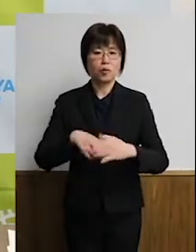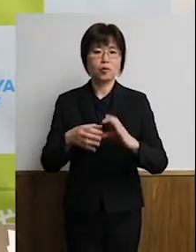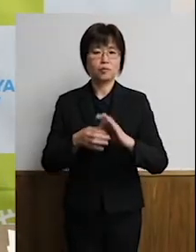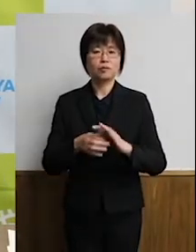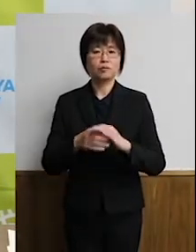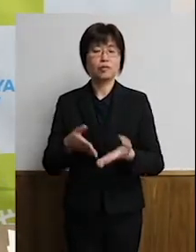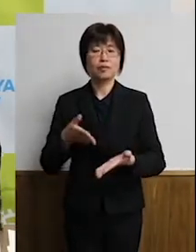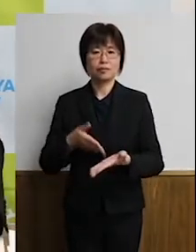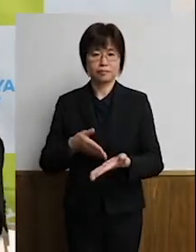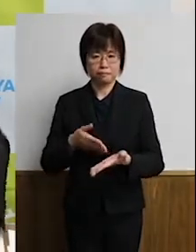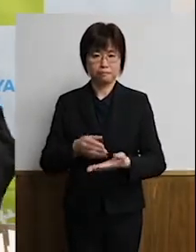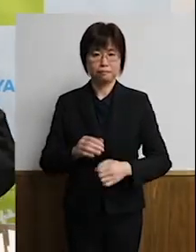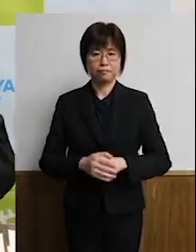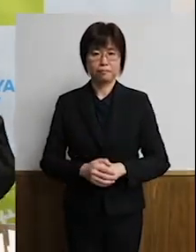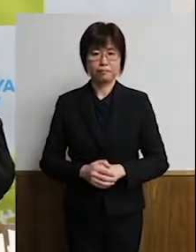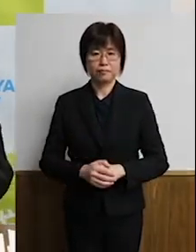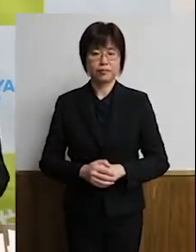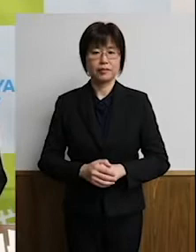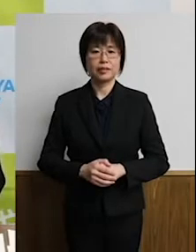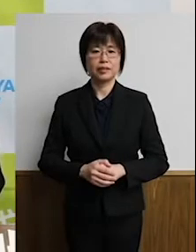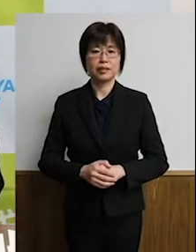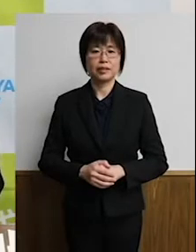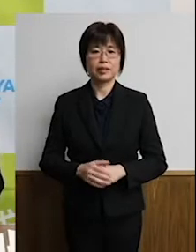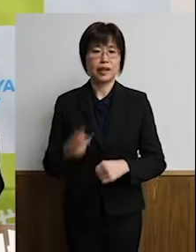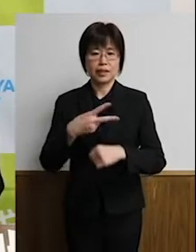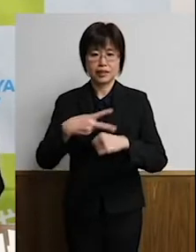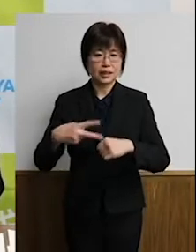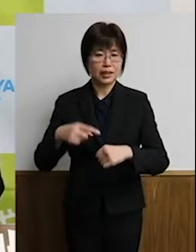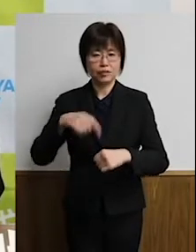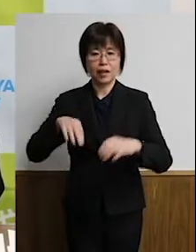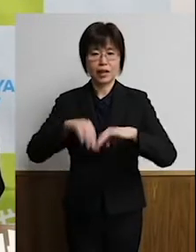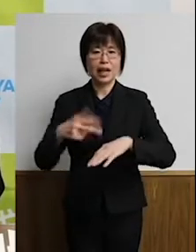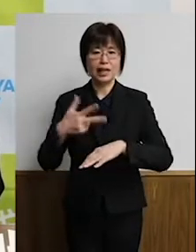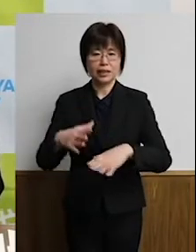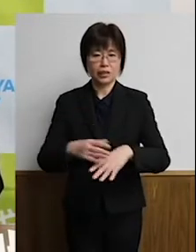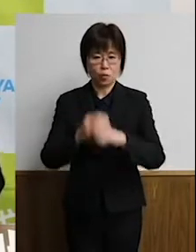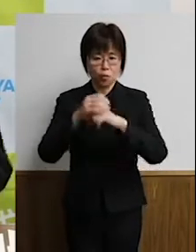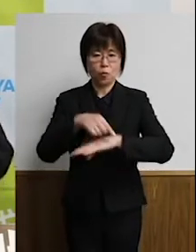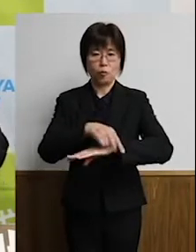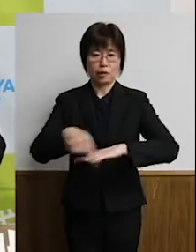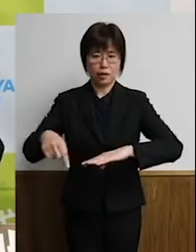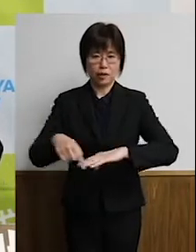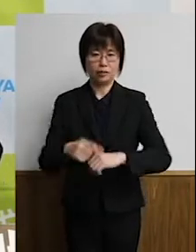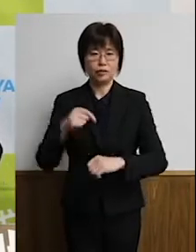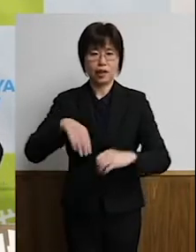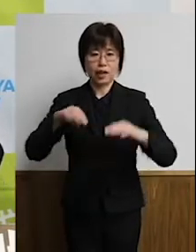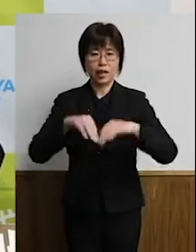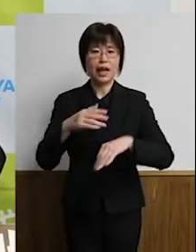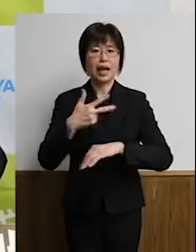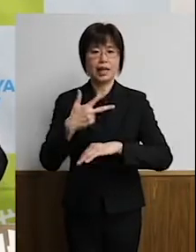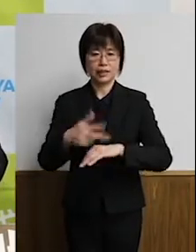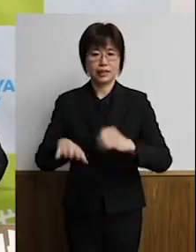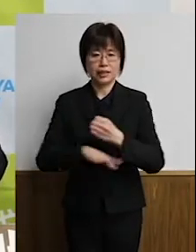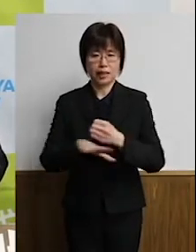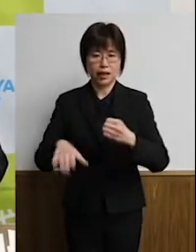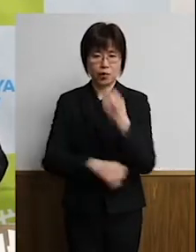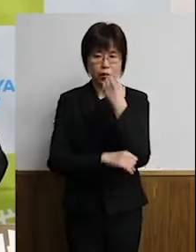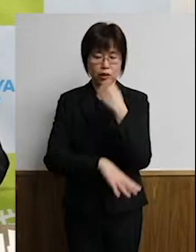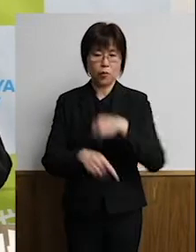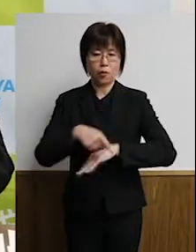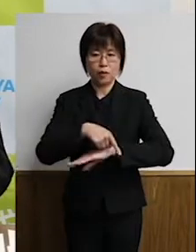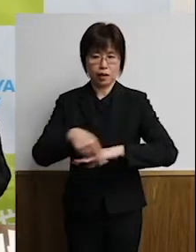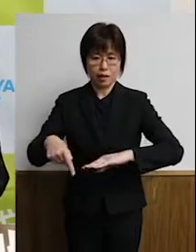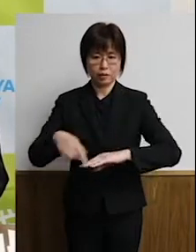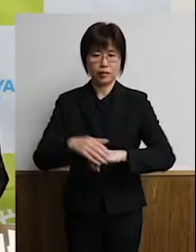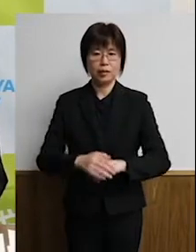説明いたします。深谷市では第2次深谷市総合計画、深谷市環境基本計画